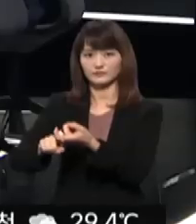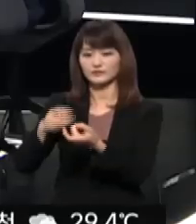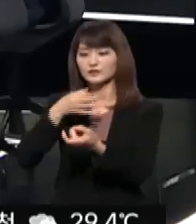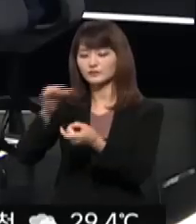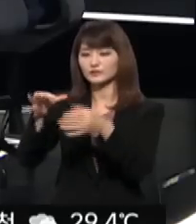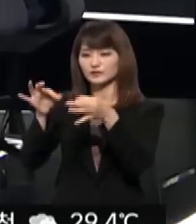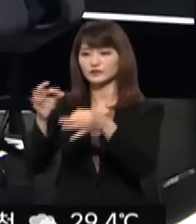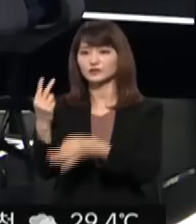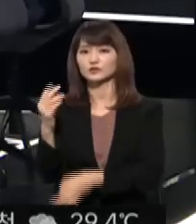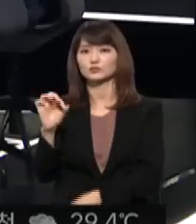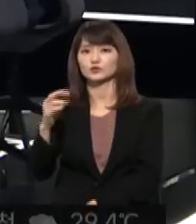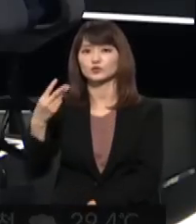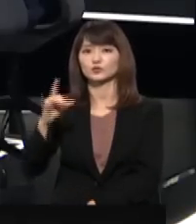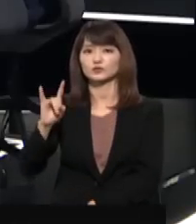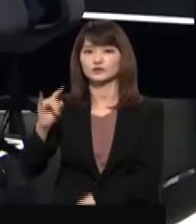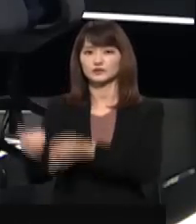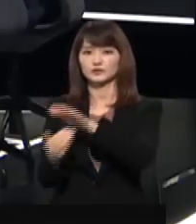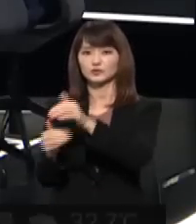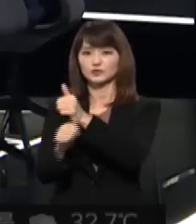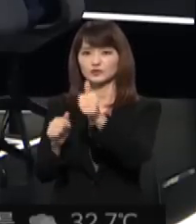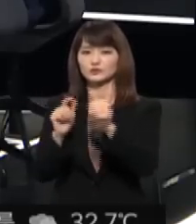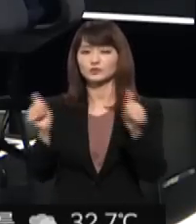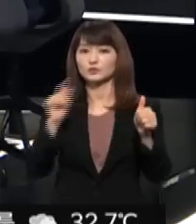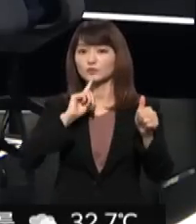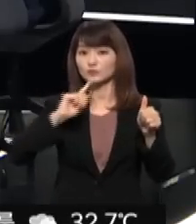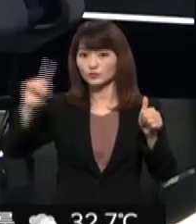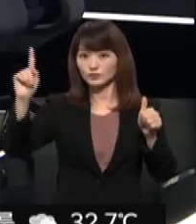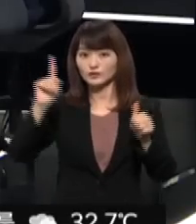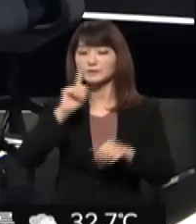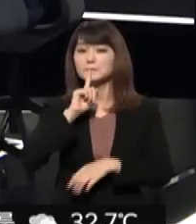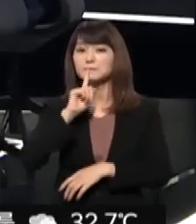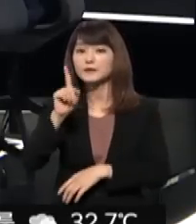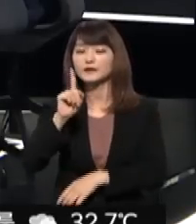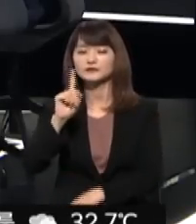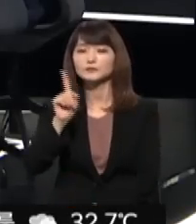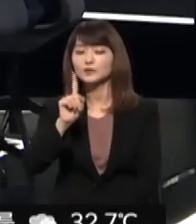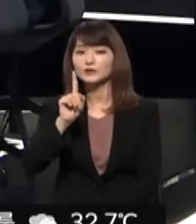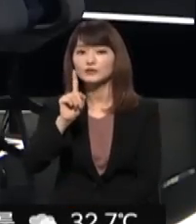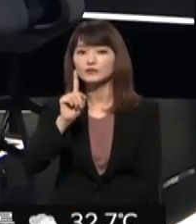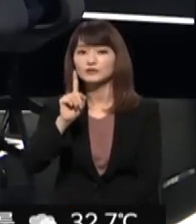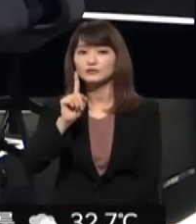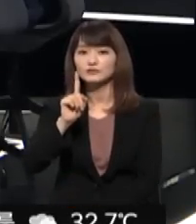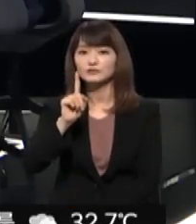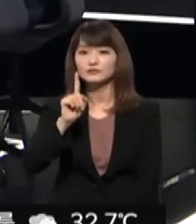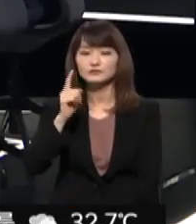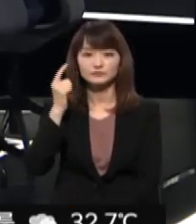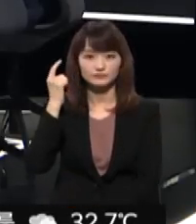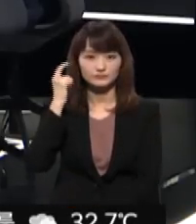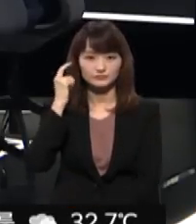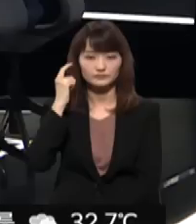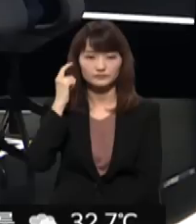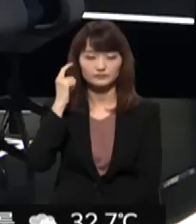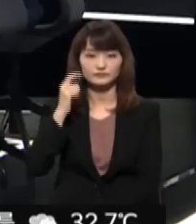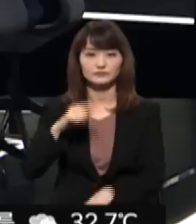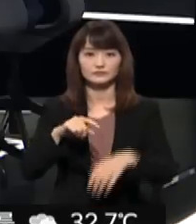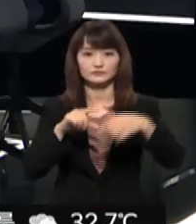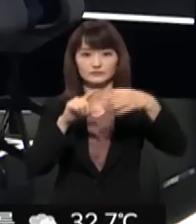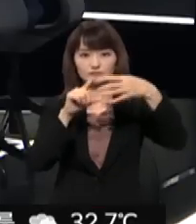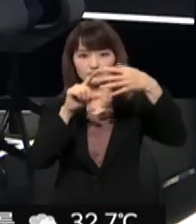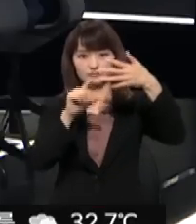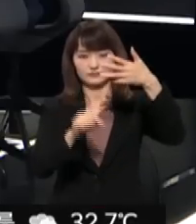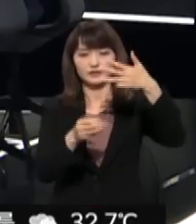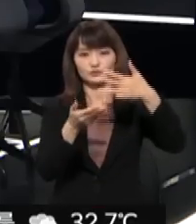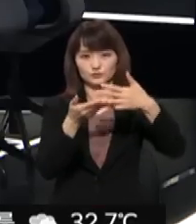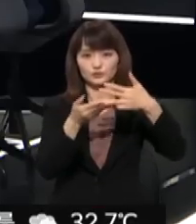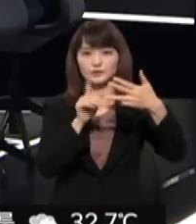최고위원을 고소하겠다라고 했습니다 문제가 된 발언은 2만원 때문입니다이 발언 때문인데요 이달 초에 있었던